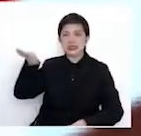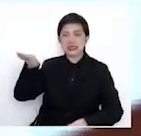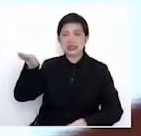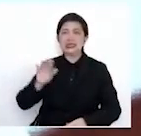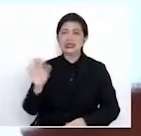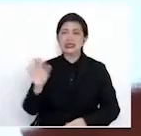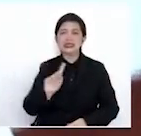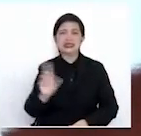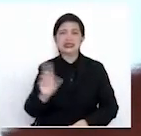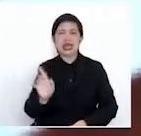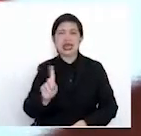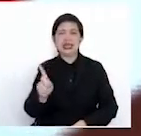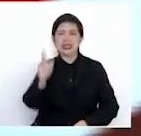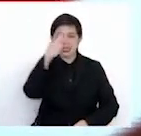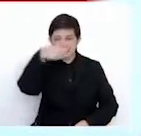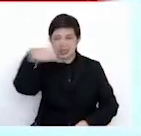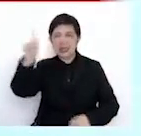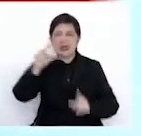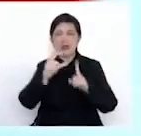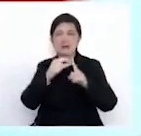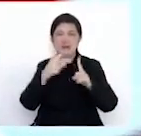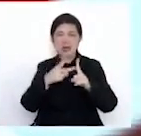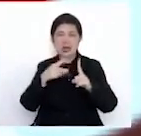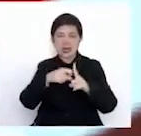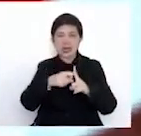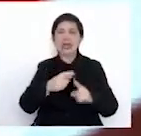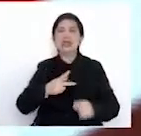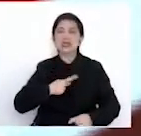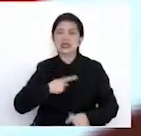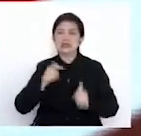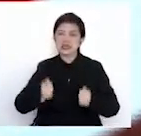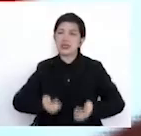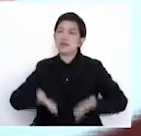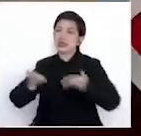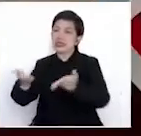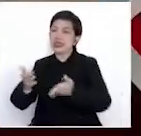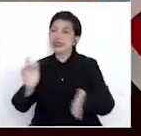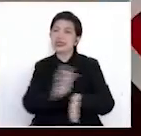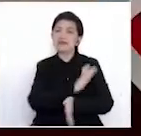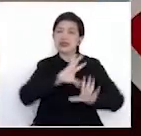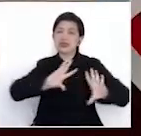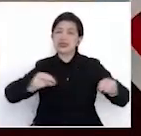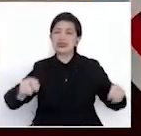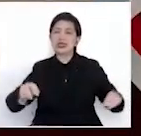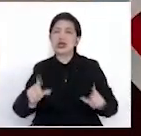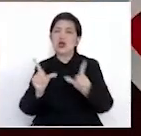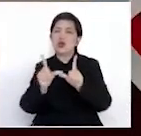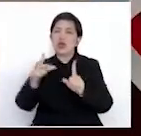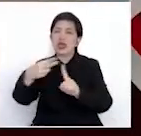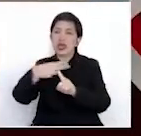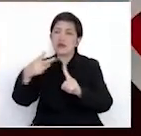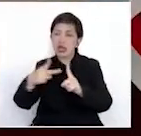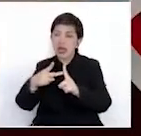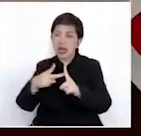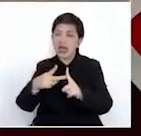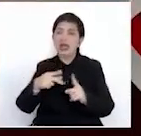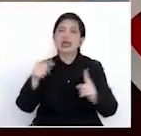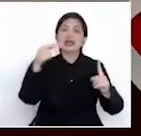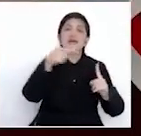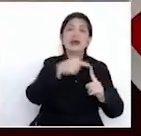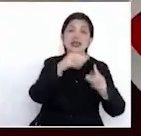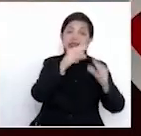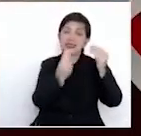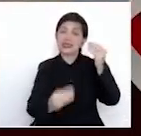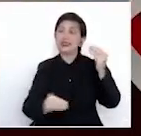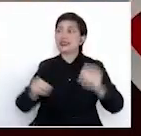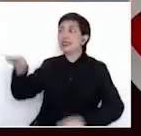manapun Kementerian sekretaris kabinet telah menerapkan itu dan hasilnya produktivitasnya betul-betul tinggi